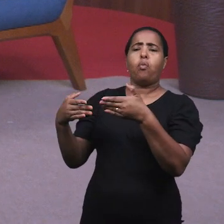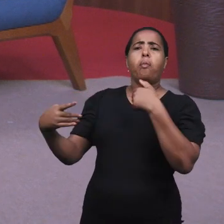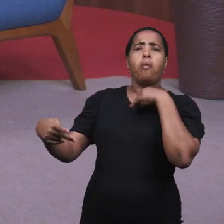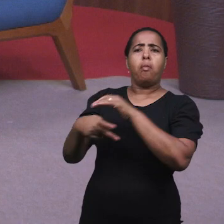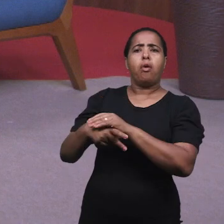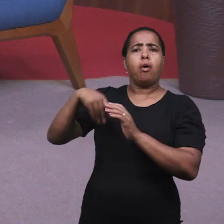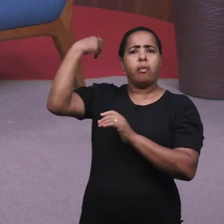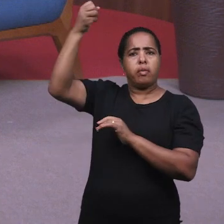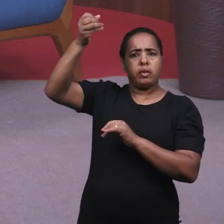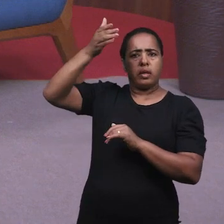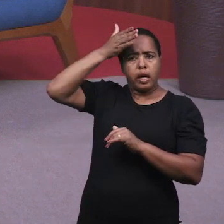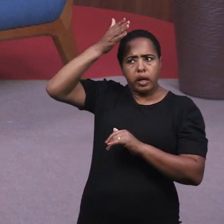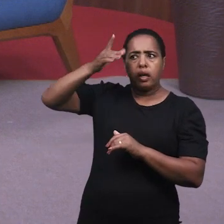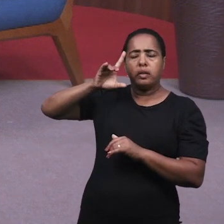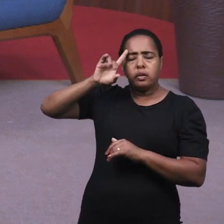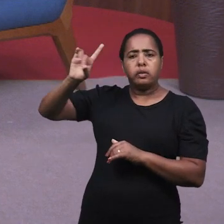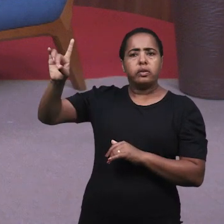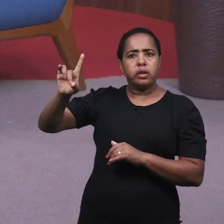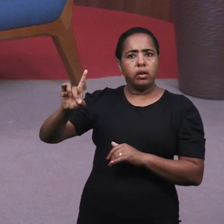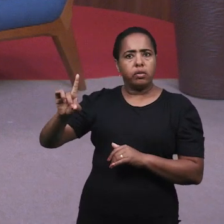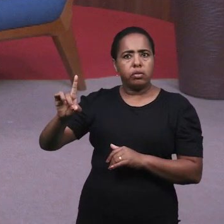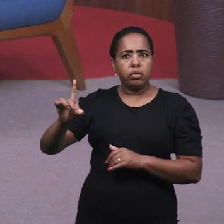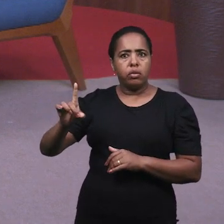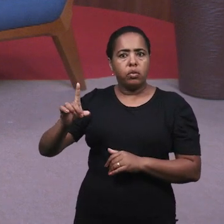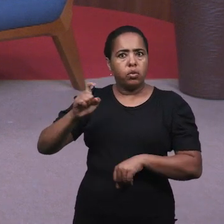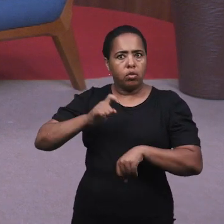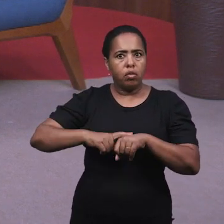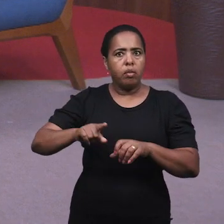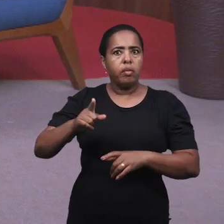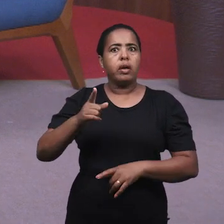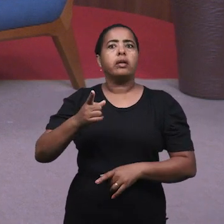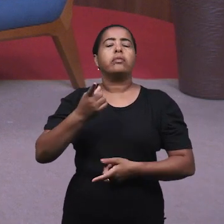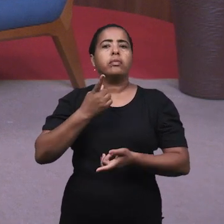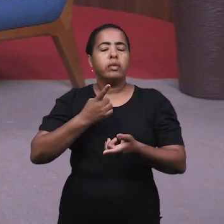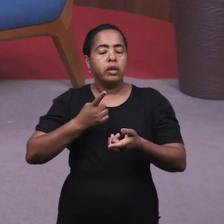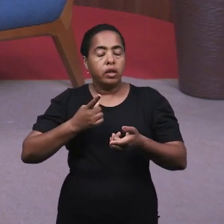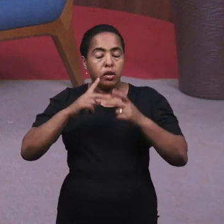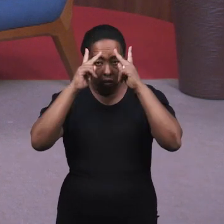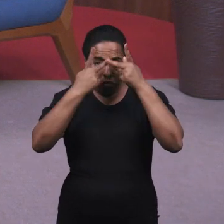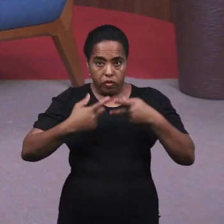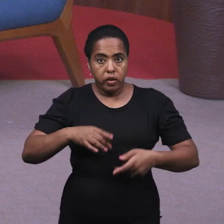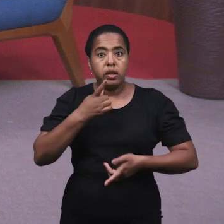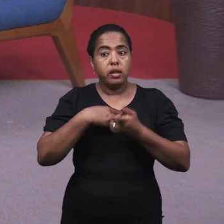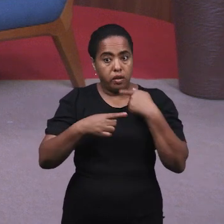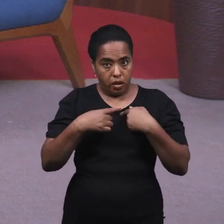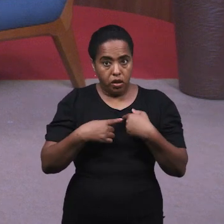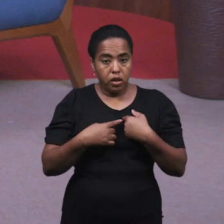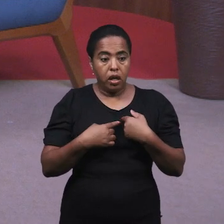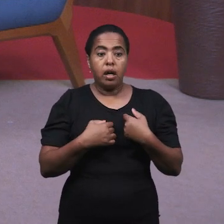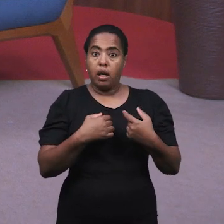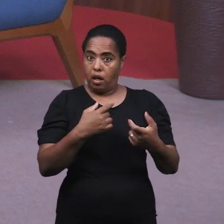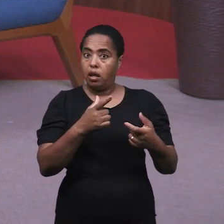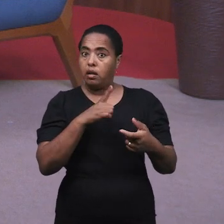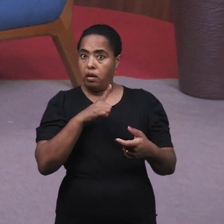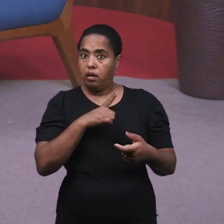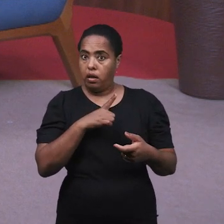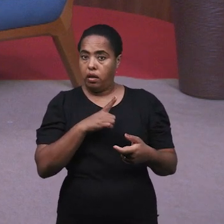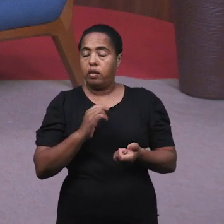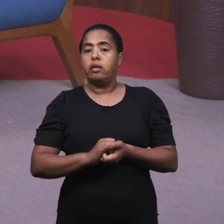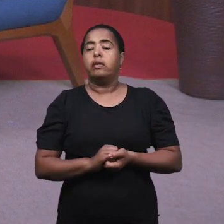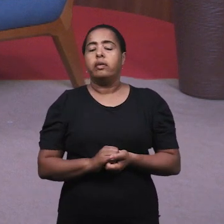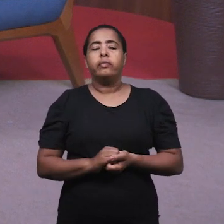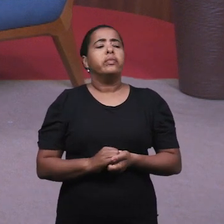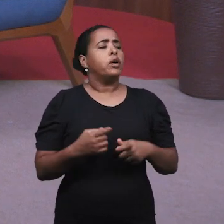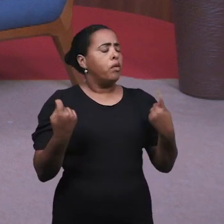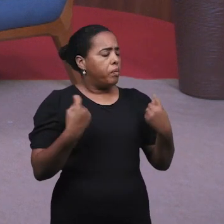acte exclusif de la grâce de Dieu. Quand l'homme il croit, il reçoit. Donc il est nécessaire une action